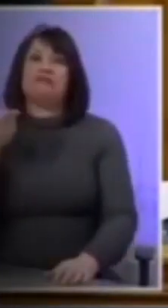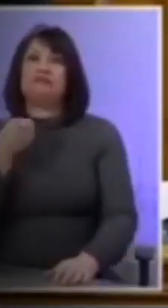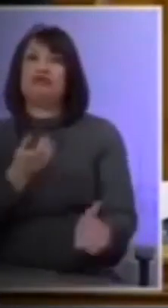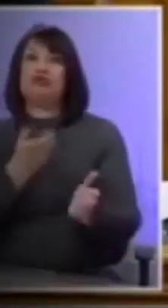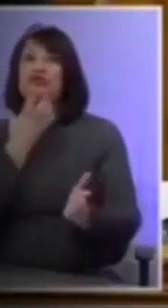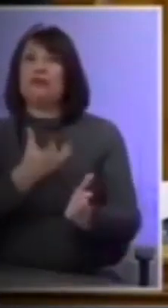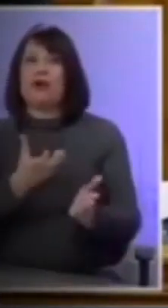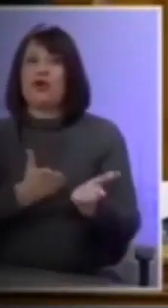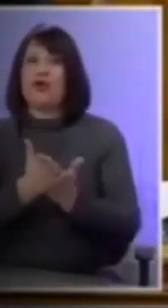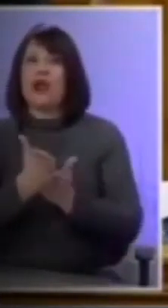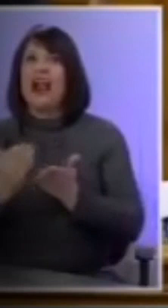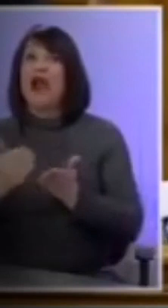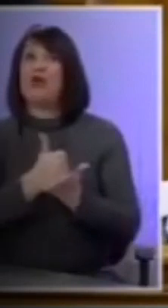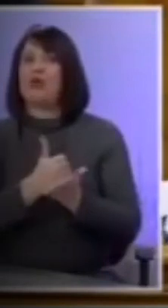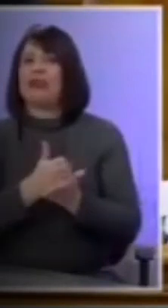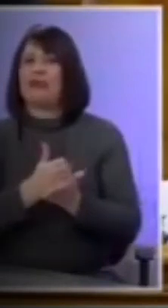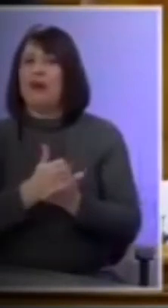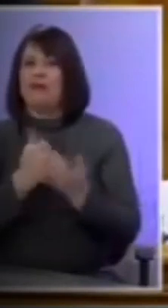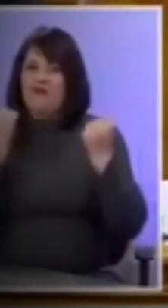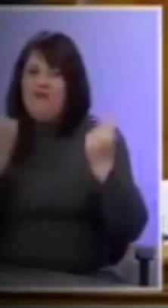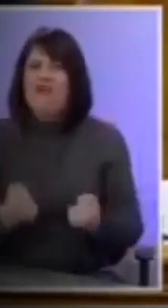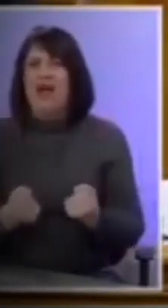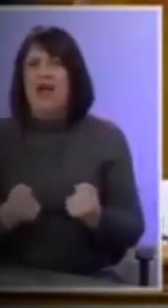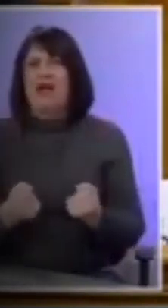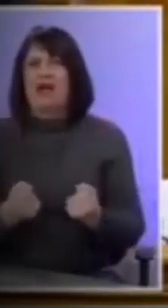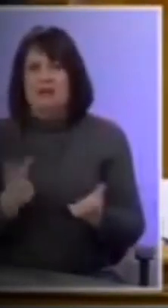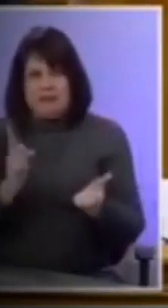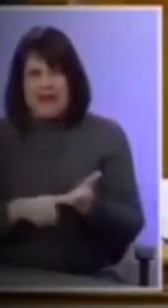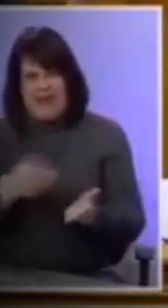σοβαρό, θα είναι αφελές να μην ερευνηθεί.